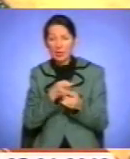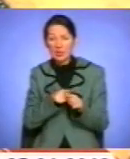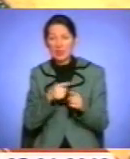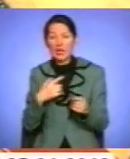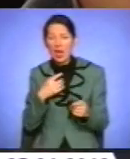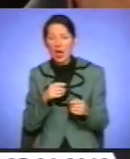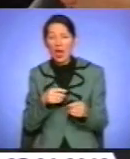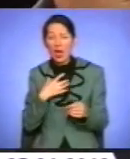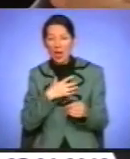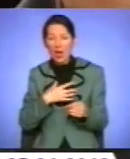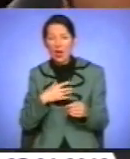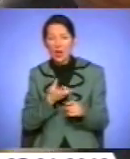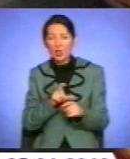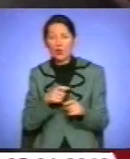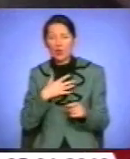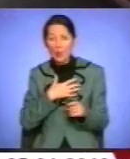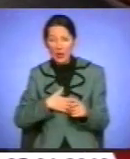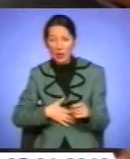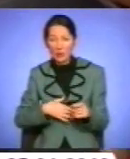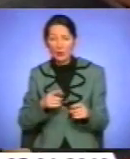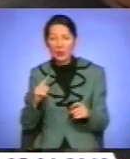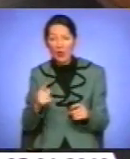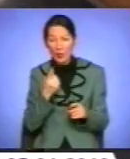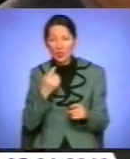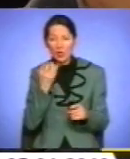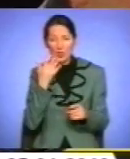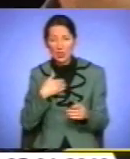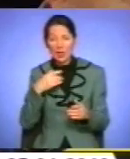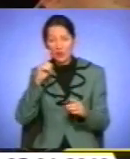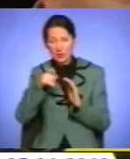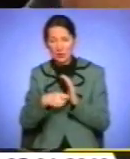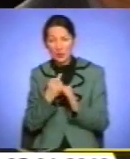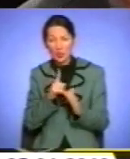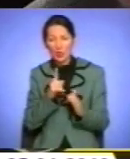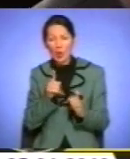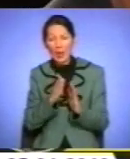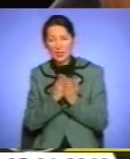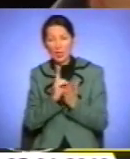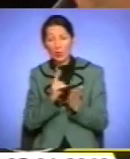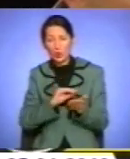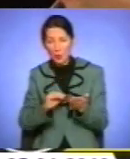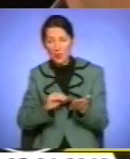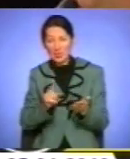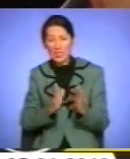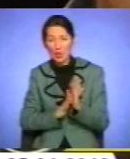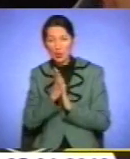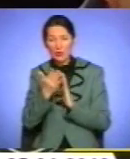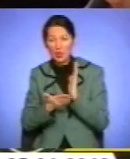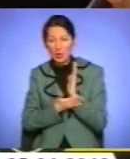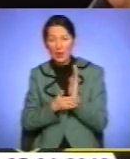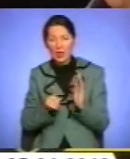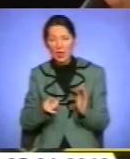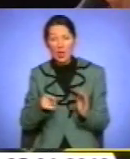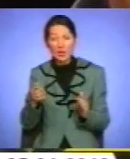що книжки хтось пише, не ростуть вони на деревах чи ще десь їх знаходять, я чомусь уявляв, що я колись можу і